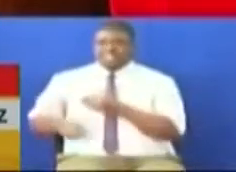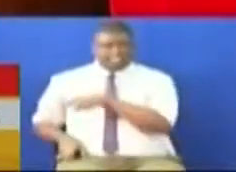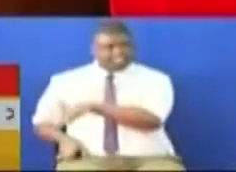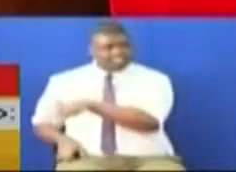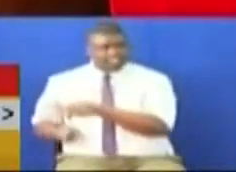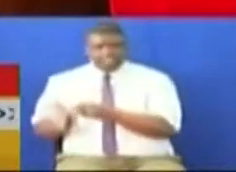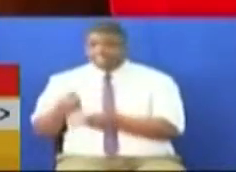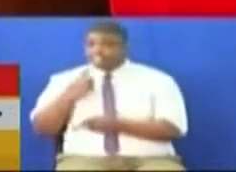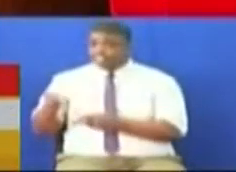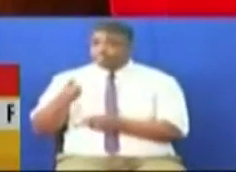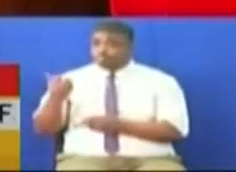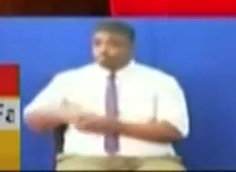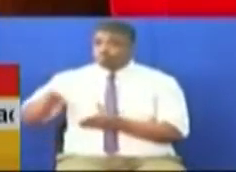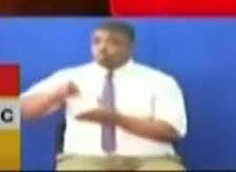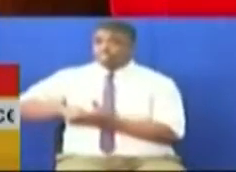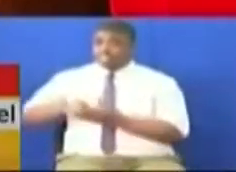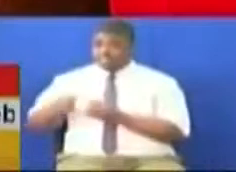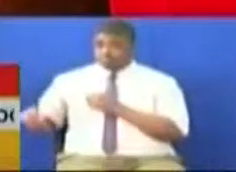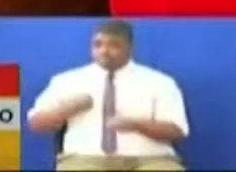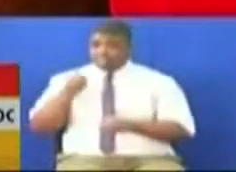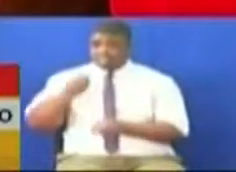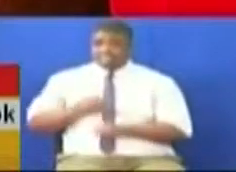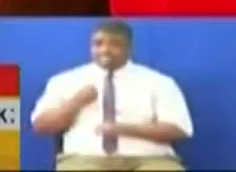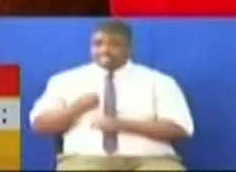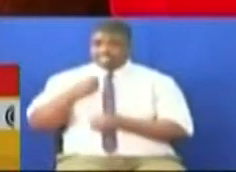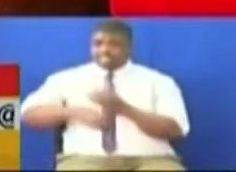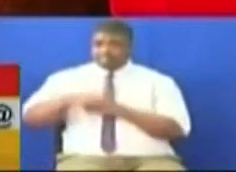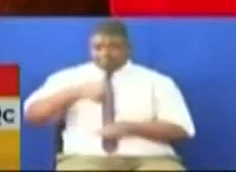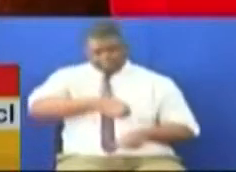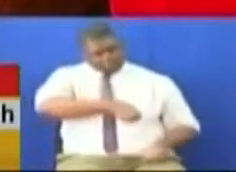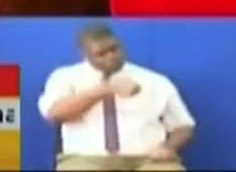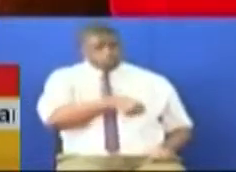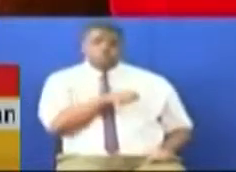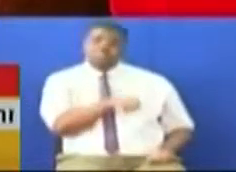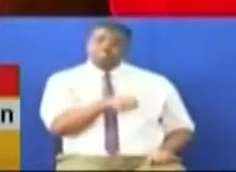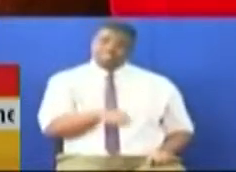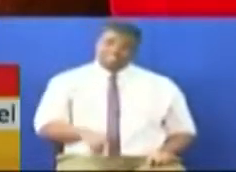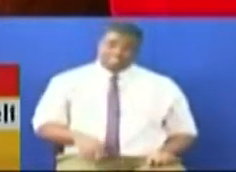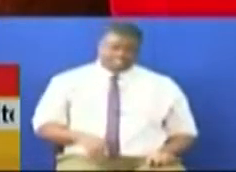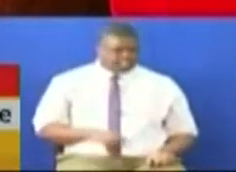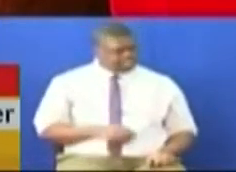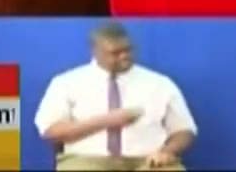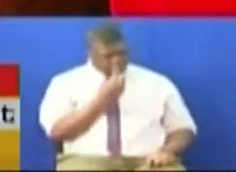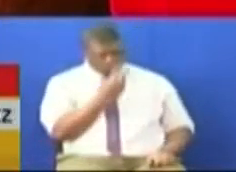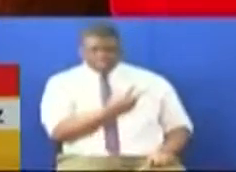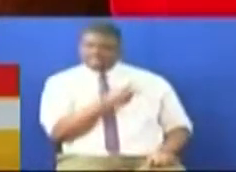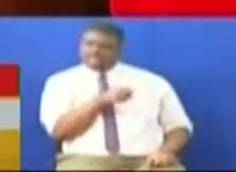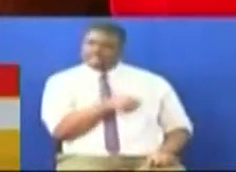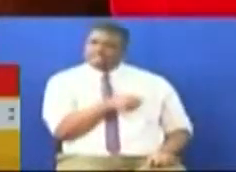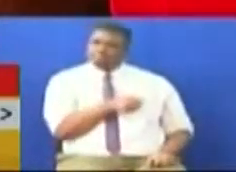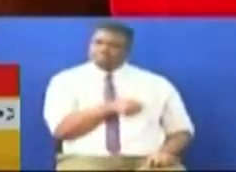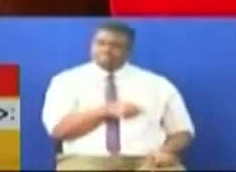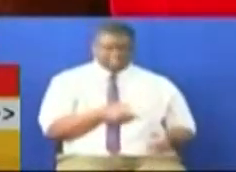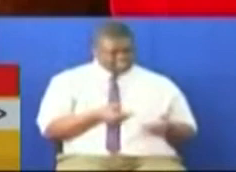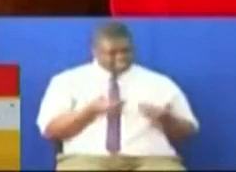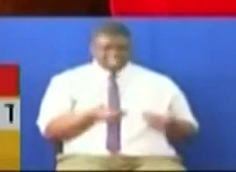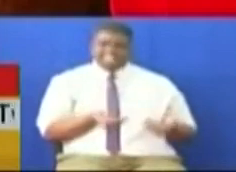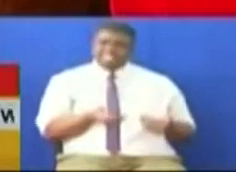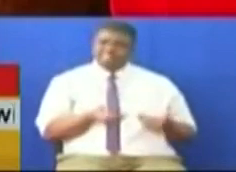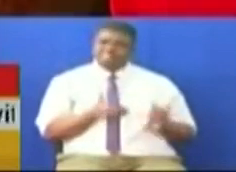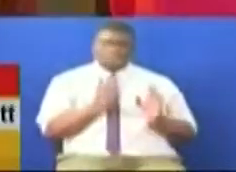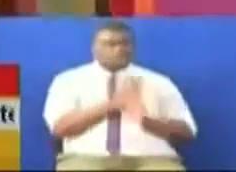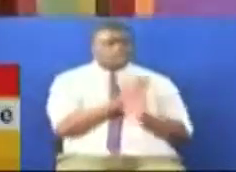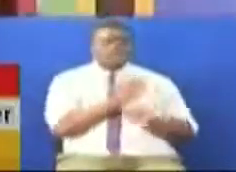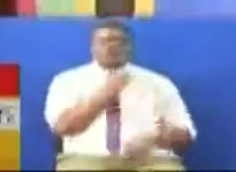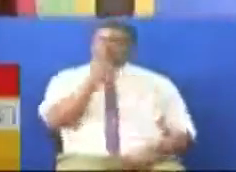kwamba tunataka kuongeza ufanisi katika mifuko hii. Lakini Mheshimiwa Speaker, kinachoonekana sasa hivi hali imekuwa mbaya